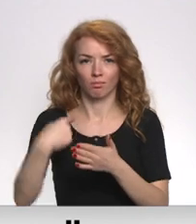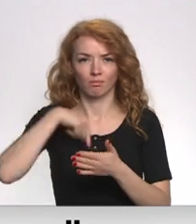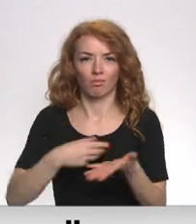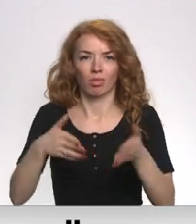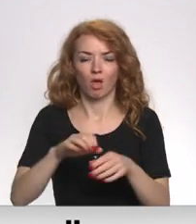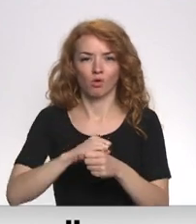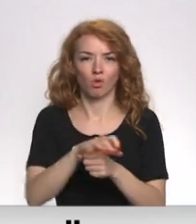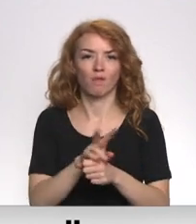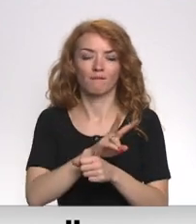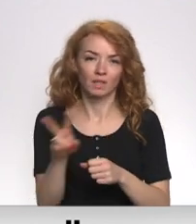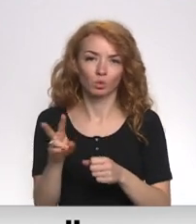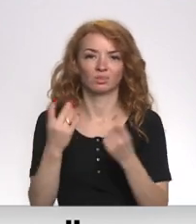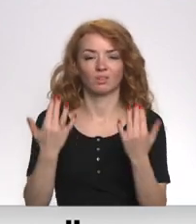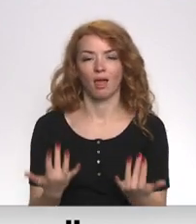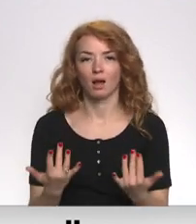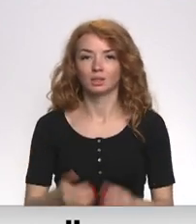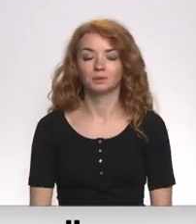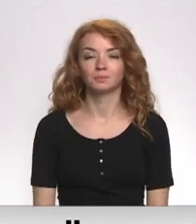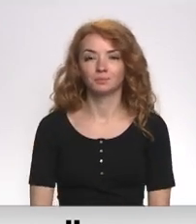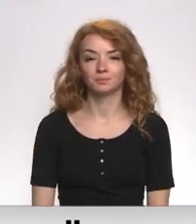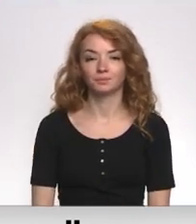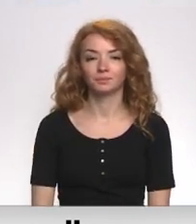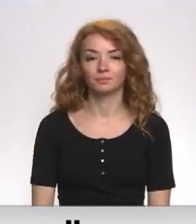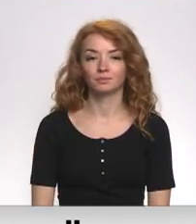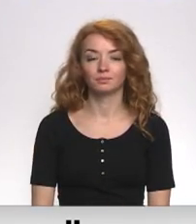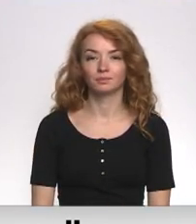un kā viņiem palīdzēt. Turpināja Kīnce.